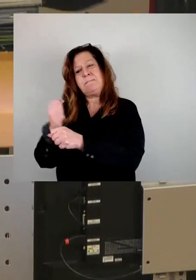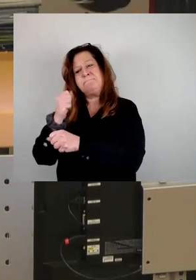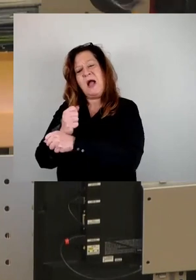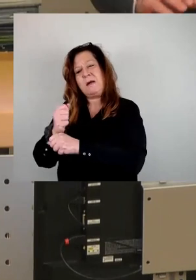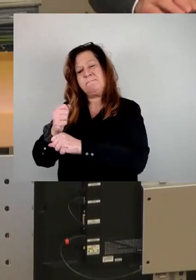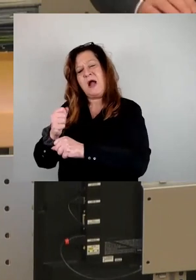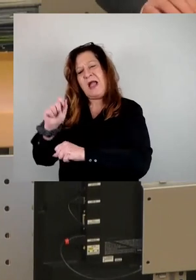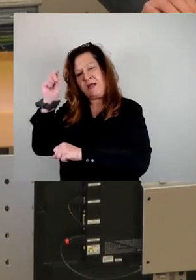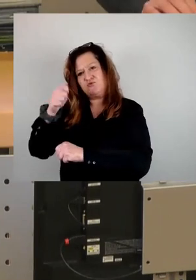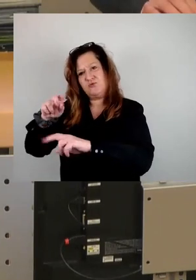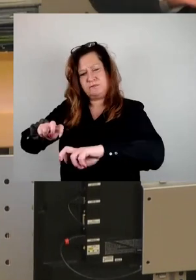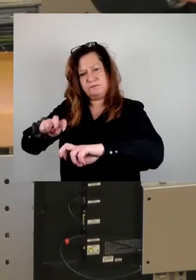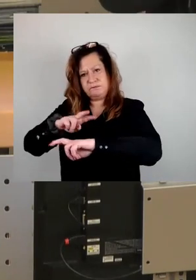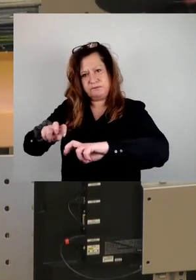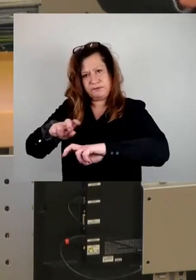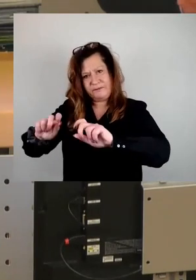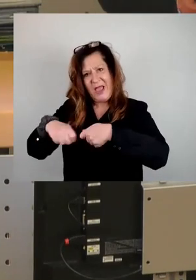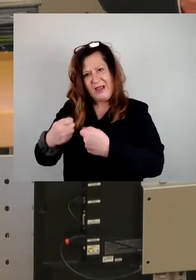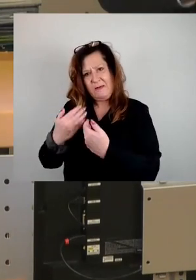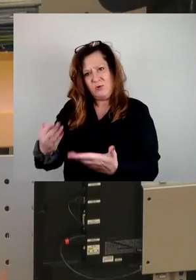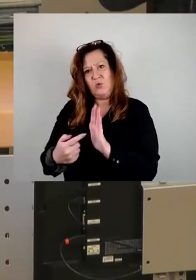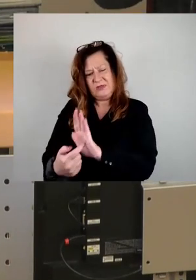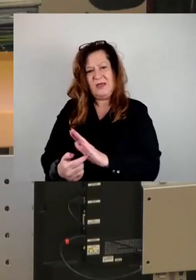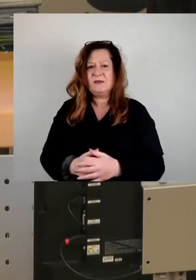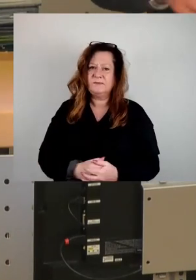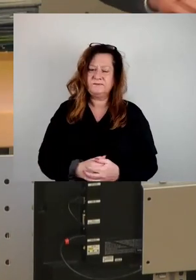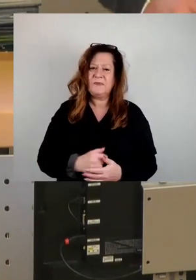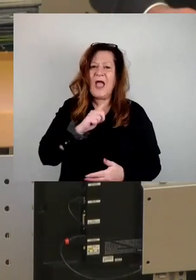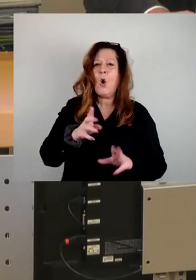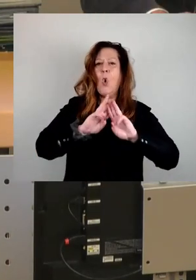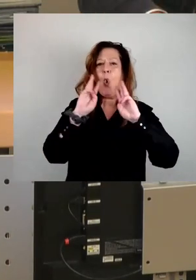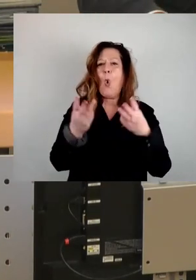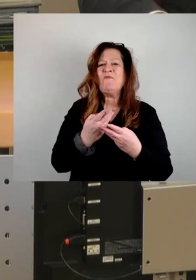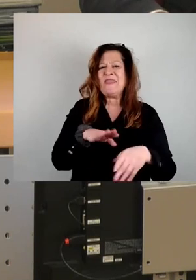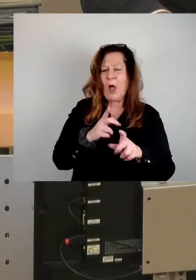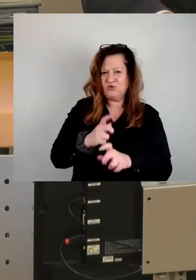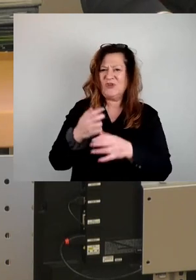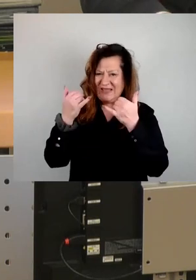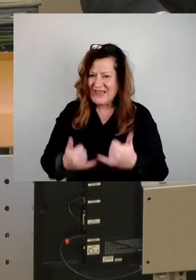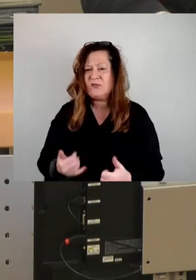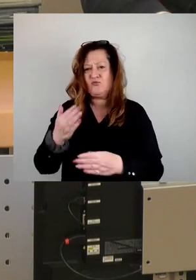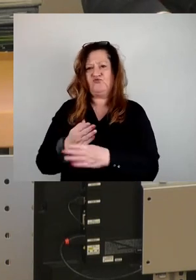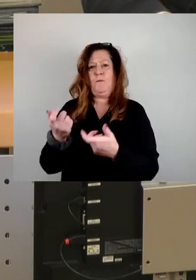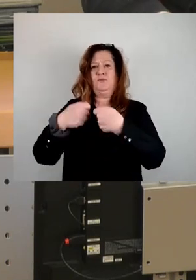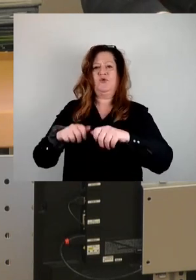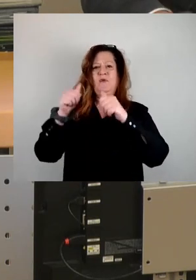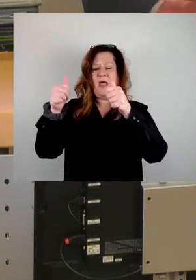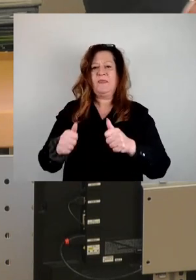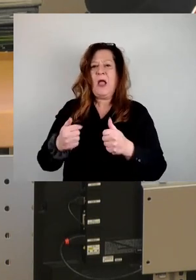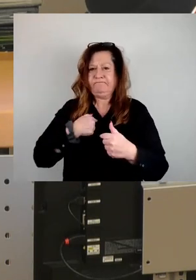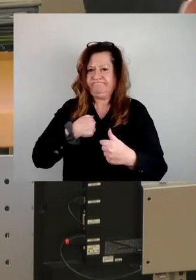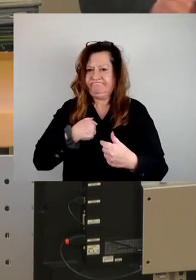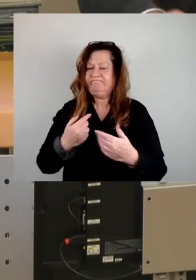auch froh darüber, dass der Umweltausschuss jetzt schon in den Beschlussantrag unseren Ergänzungsantrag aufgenommen hat,